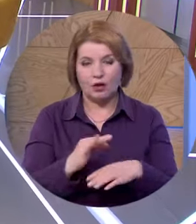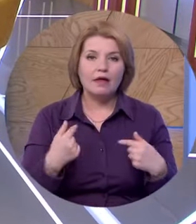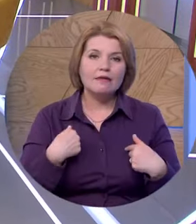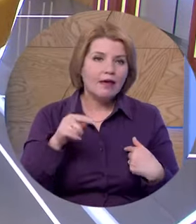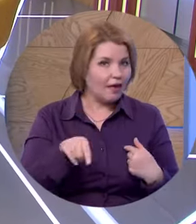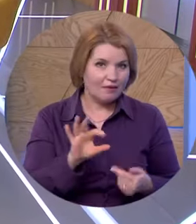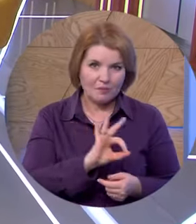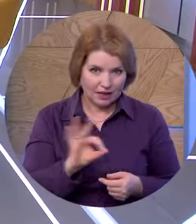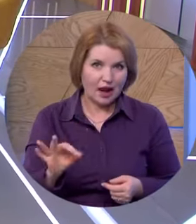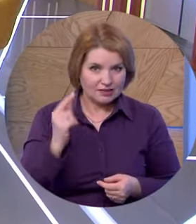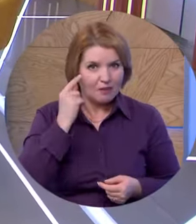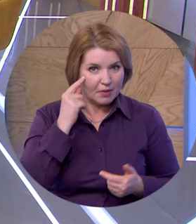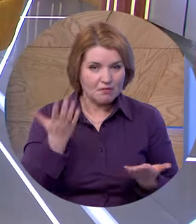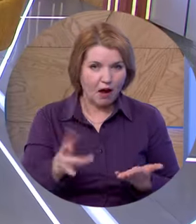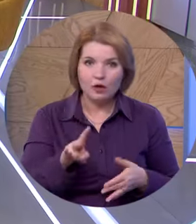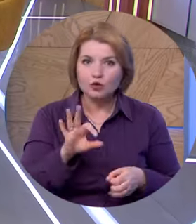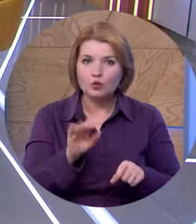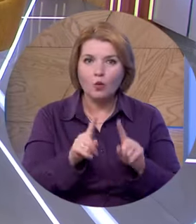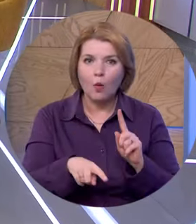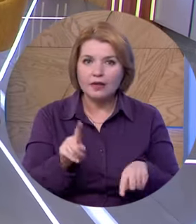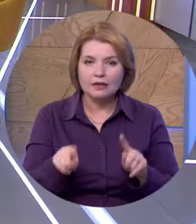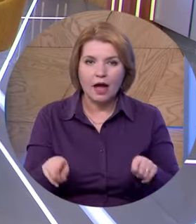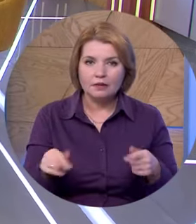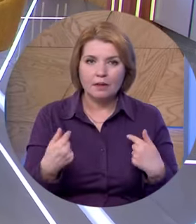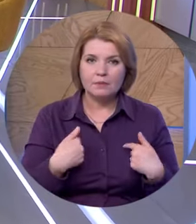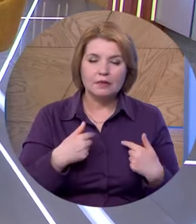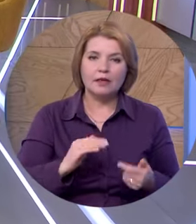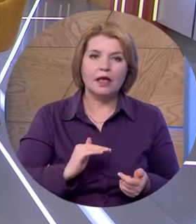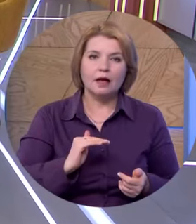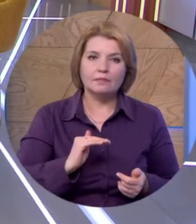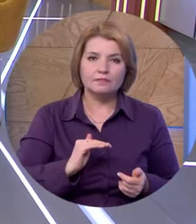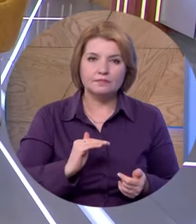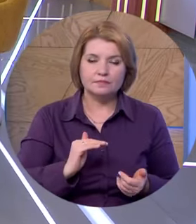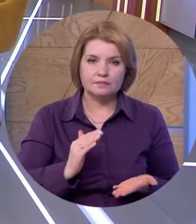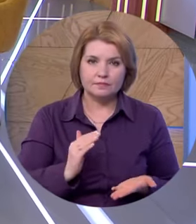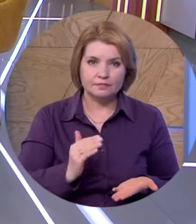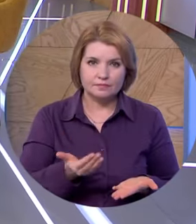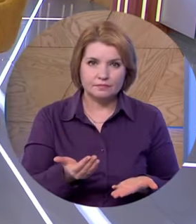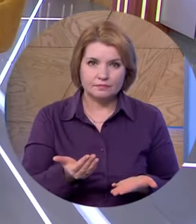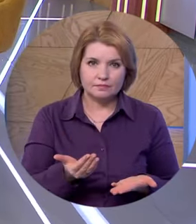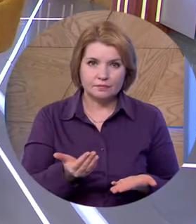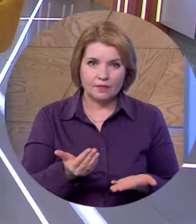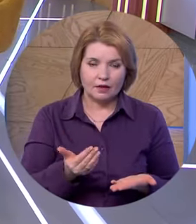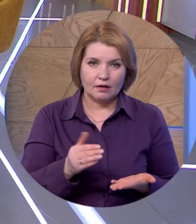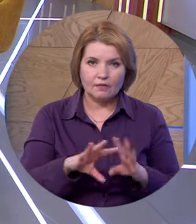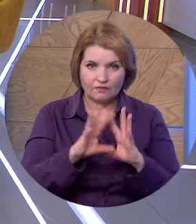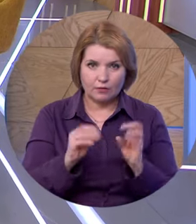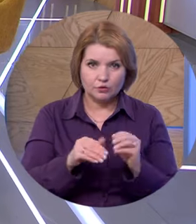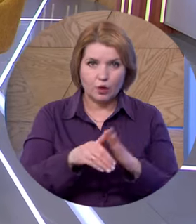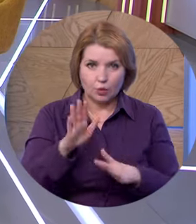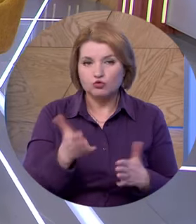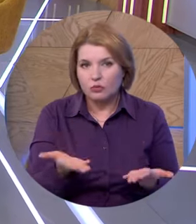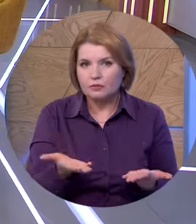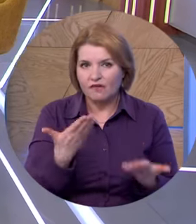прекрасно понимаю, но иногда мне достаточно хорошо в этой ситуации, а им не очень. Ага. Как тут мне